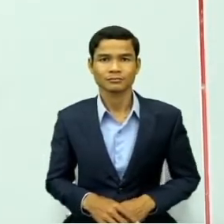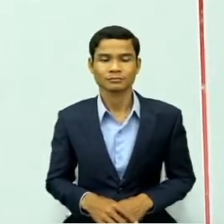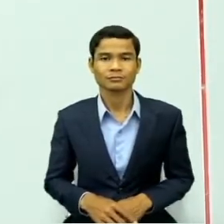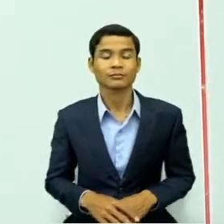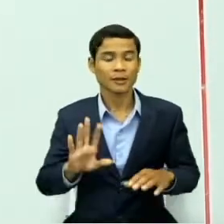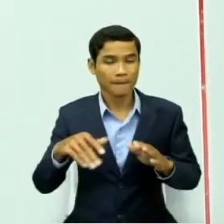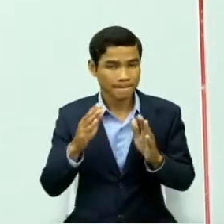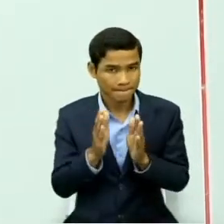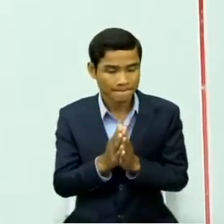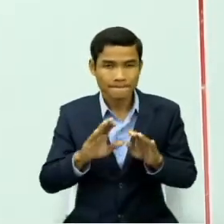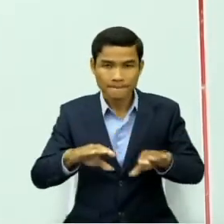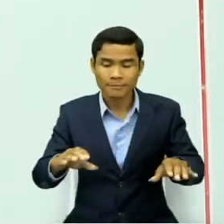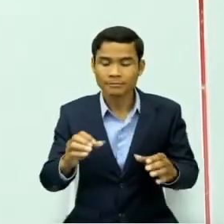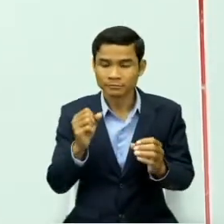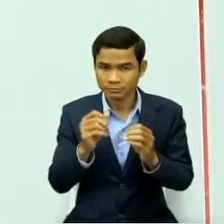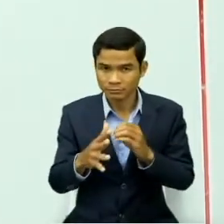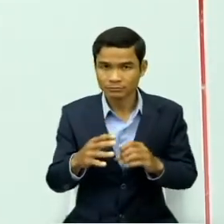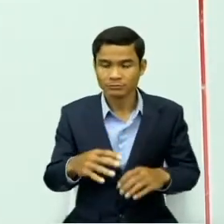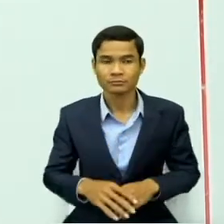Chà, con chập đá.